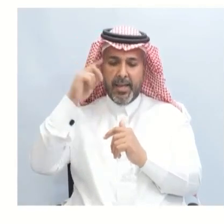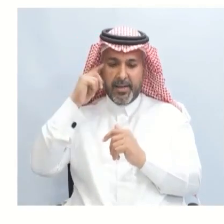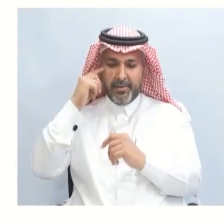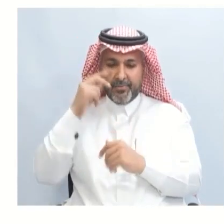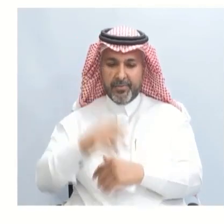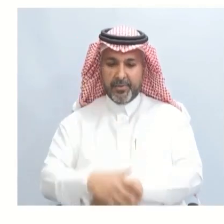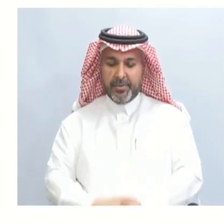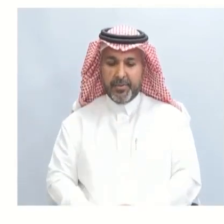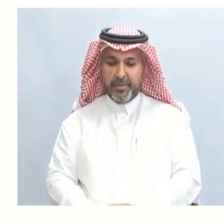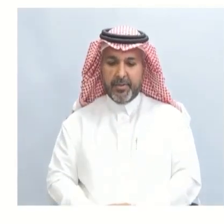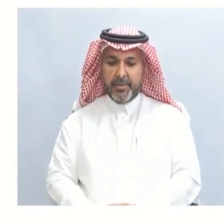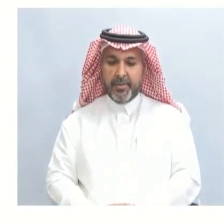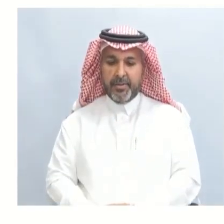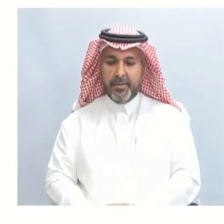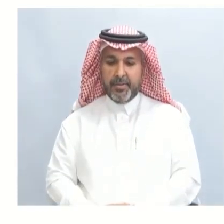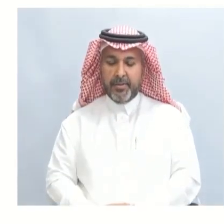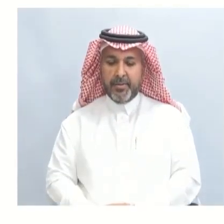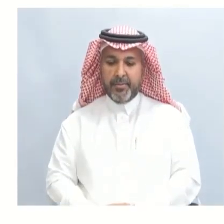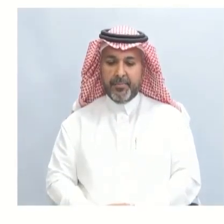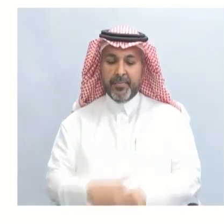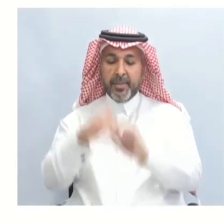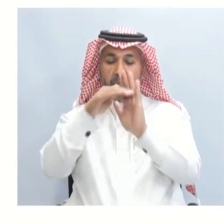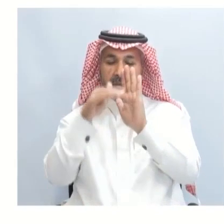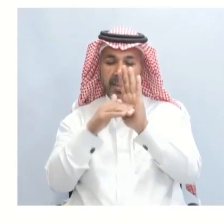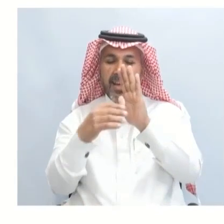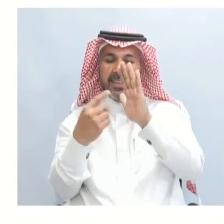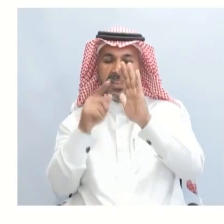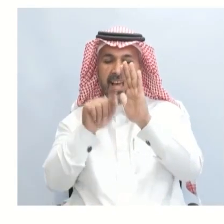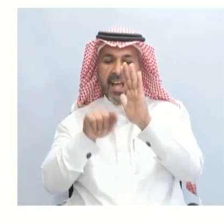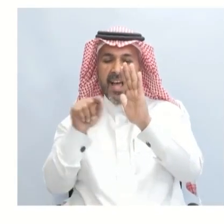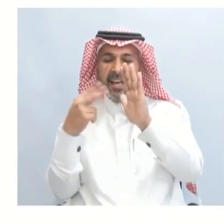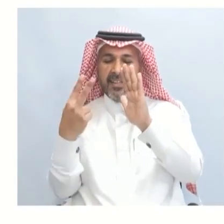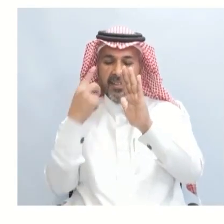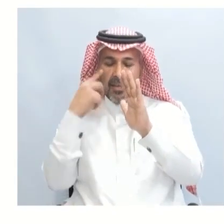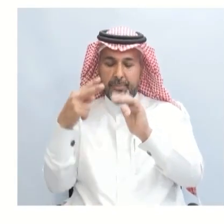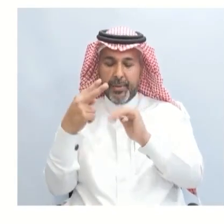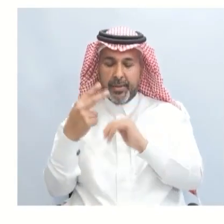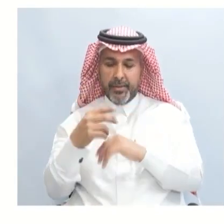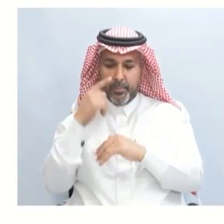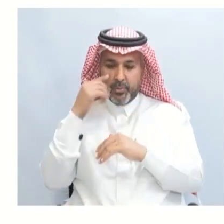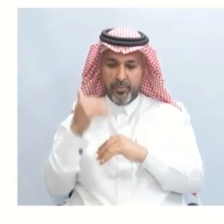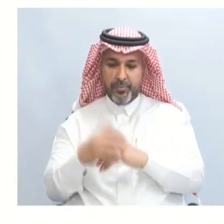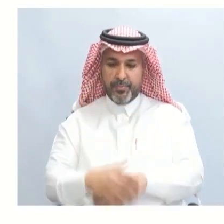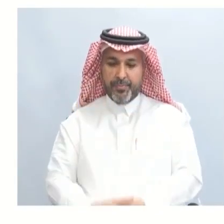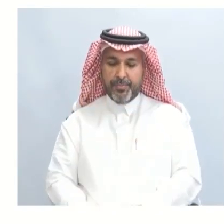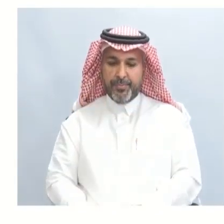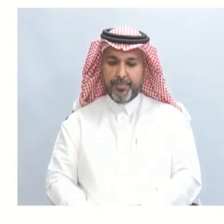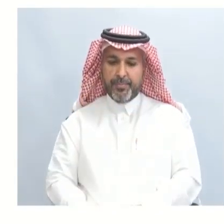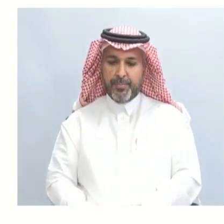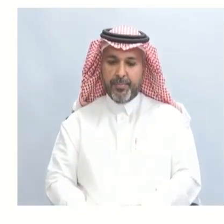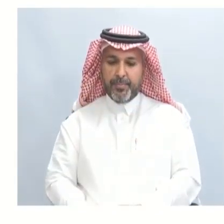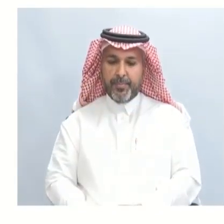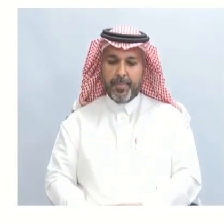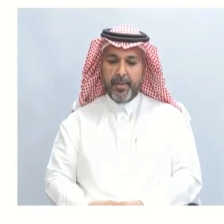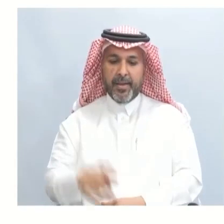ممتاز قانون نيوتن الرابع اف محصله تساوي الام بي في الاي سي اللي هو قانون